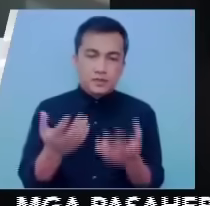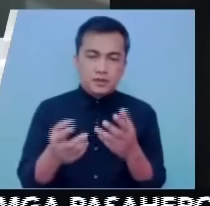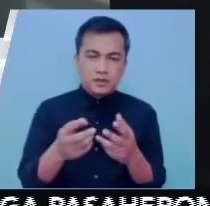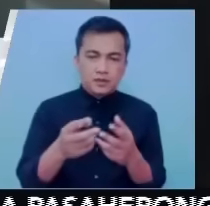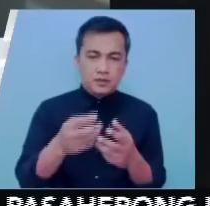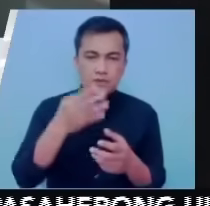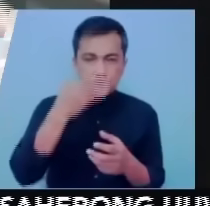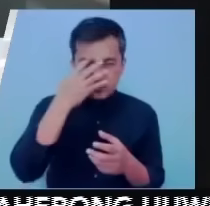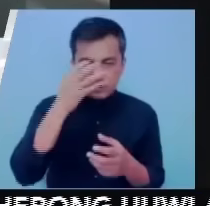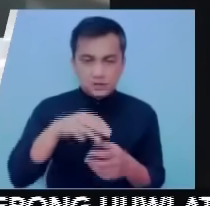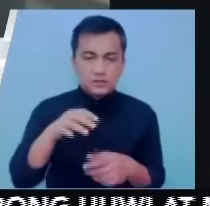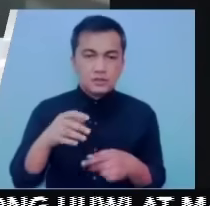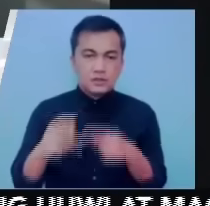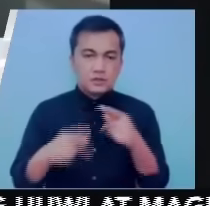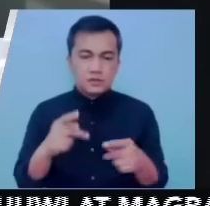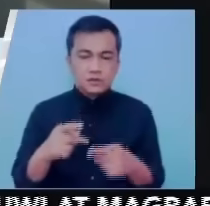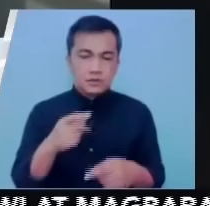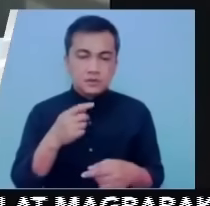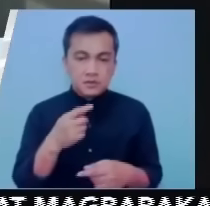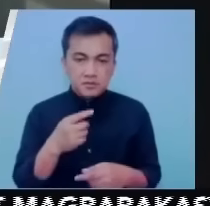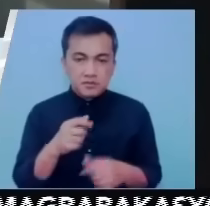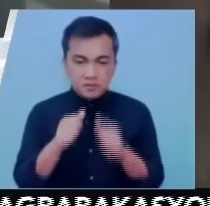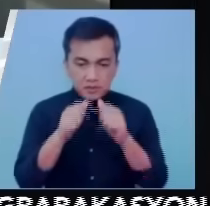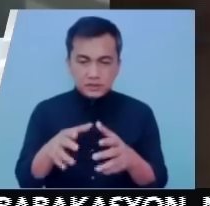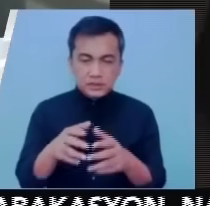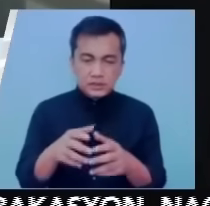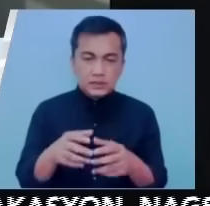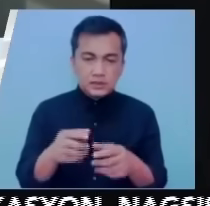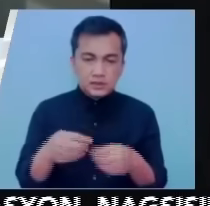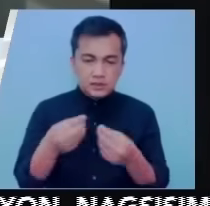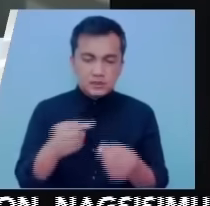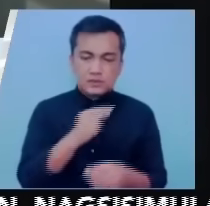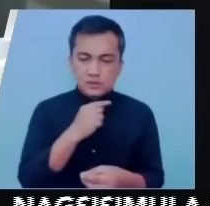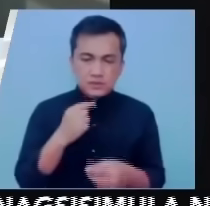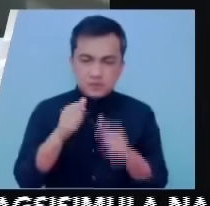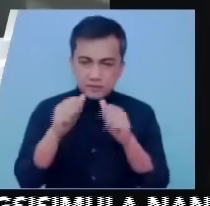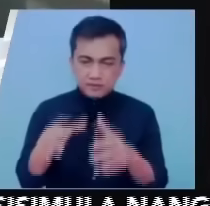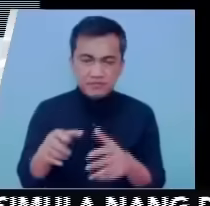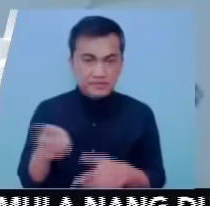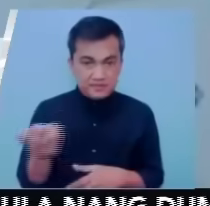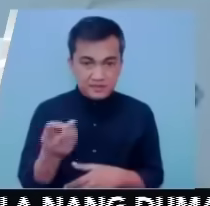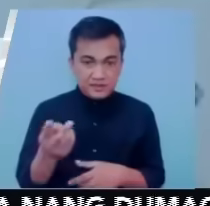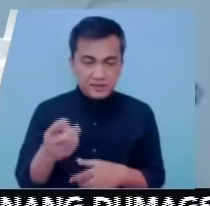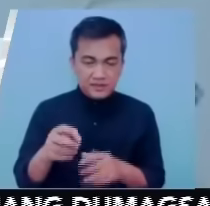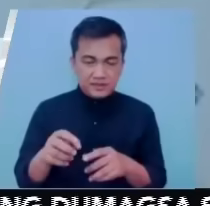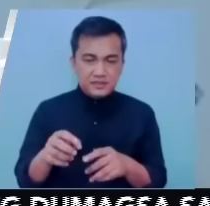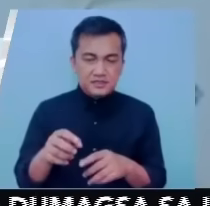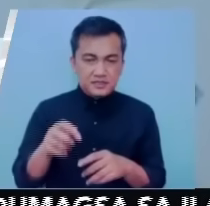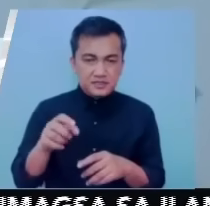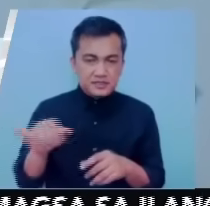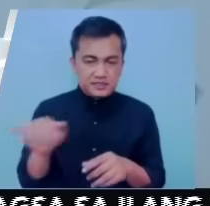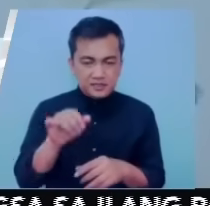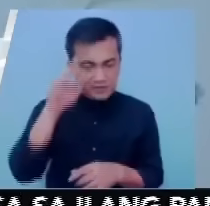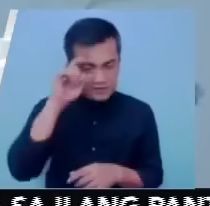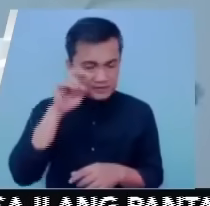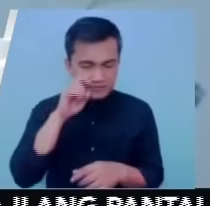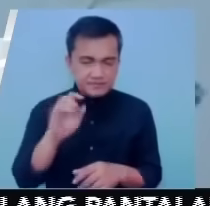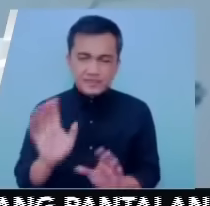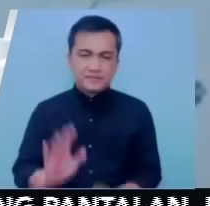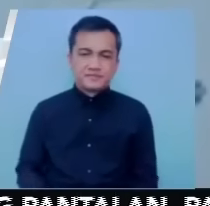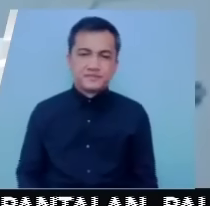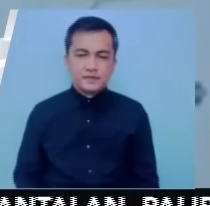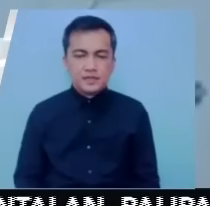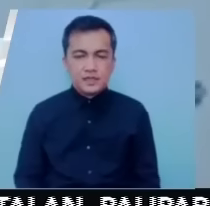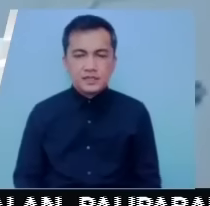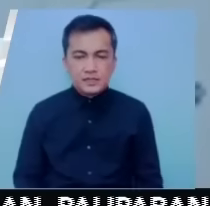oh yung blessing na binibigay ng Pare parang binebless na niya yung ano yung same sex Union pero itinuturing pa ring malaking